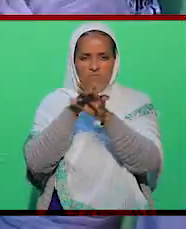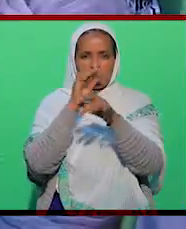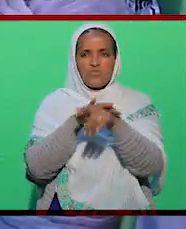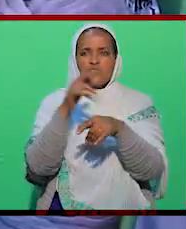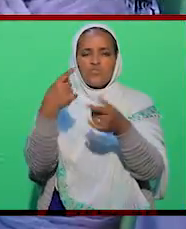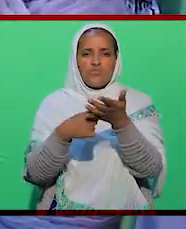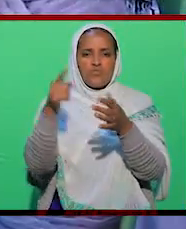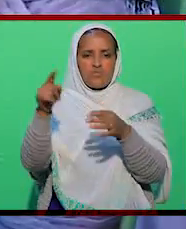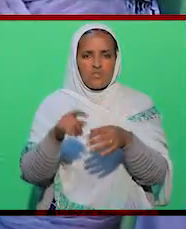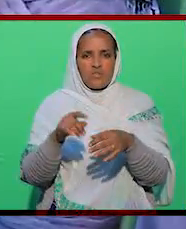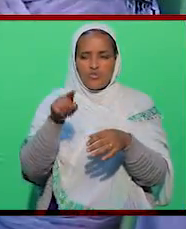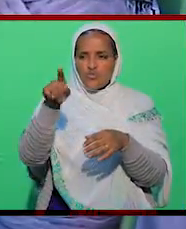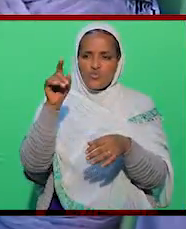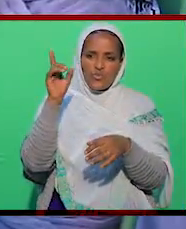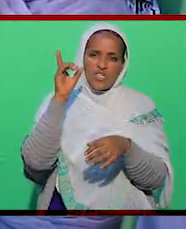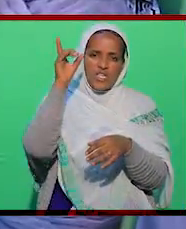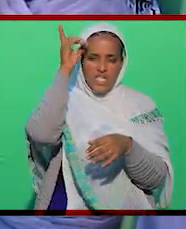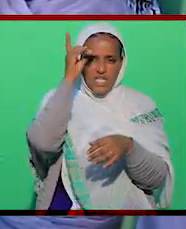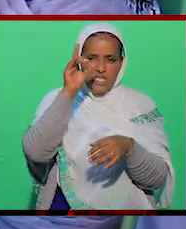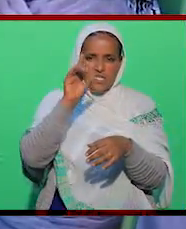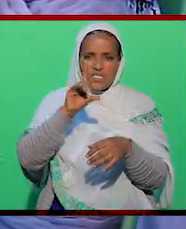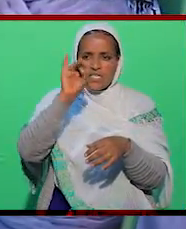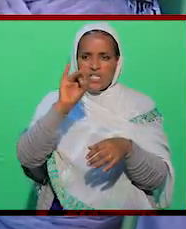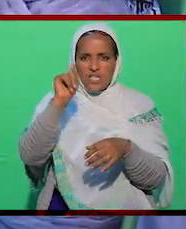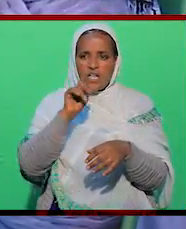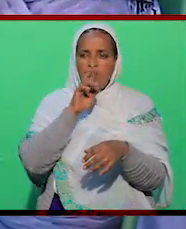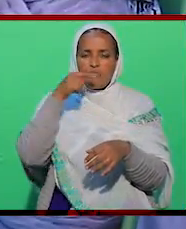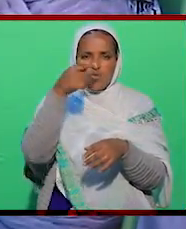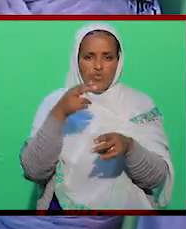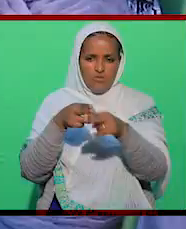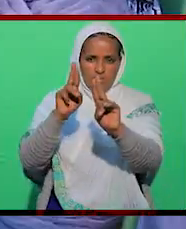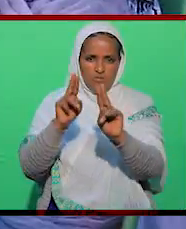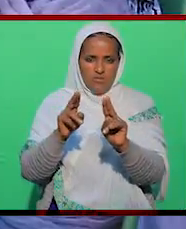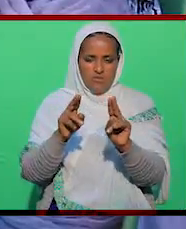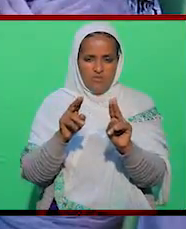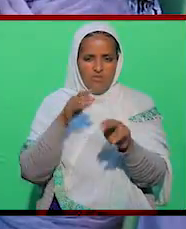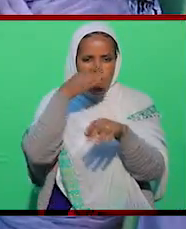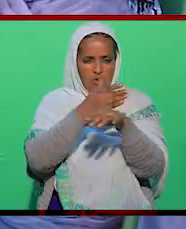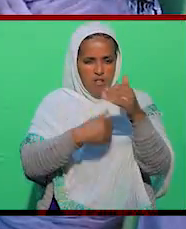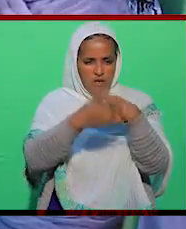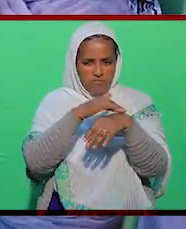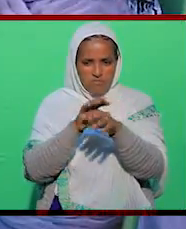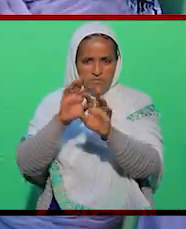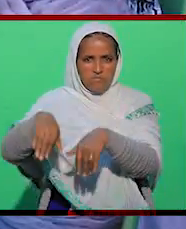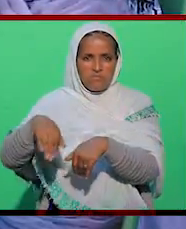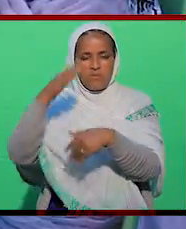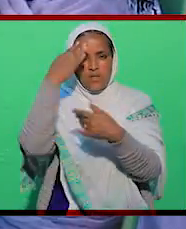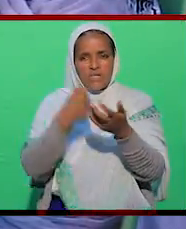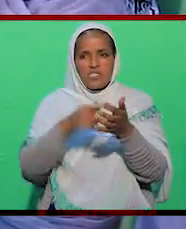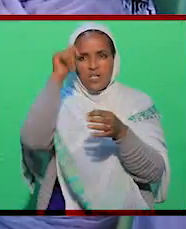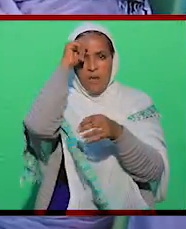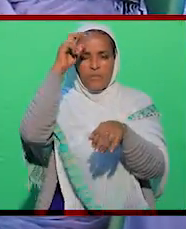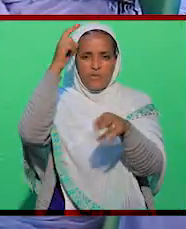እነሱ እዛም በላይ የሚባለው ክሊንተን ናት ብለው ነበረ። በኋላ ክሊንተን ሳትሆን ቀረች። እኔ ምን ማስተባበያ እንደሰጡ ግን አልሰማሁም።